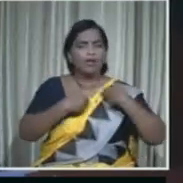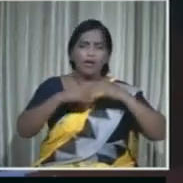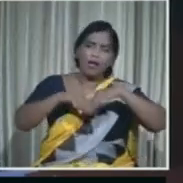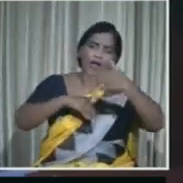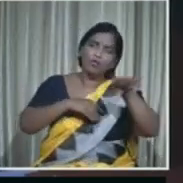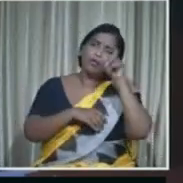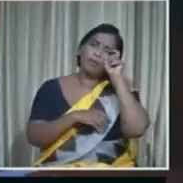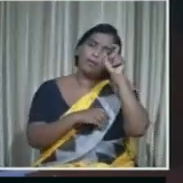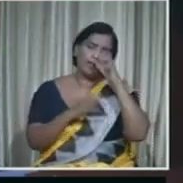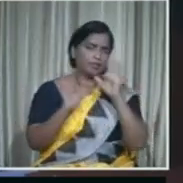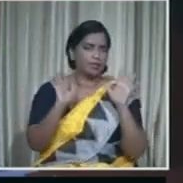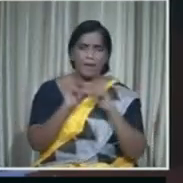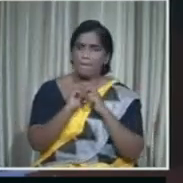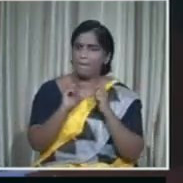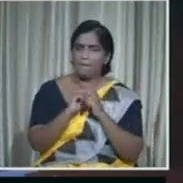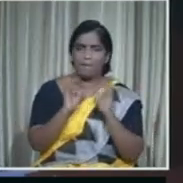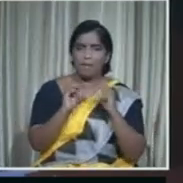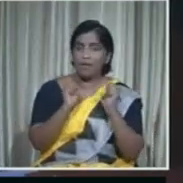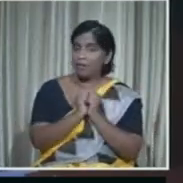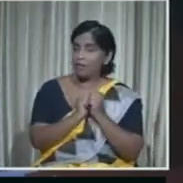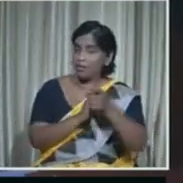मट्टमीन